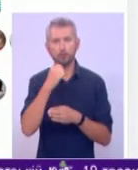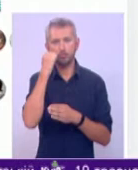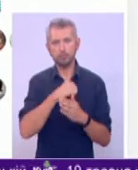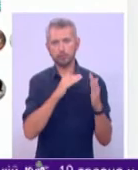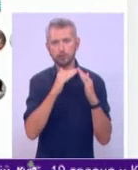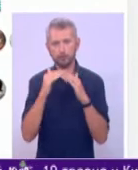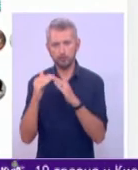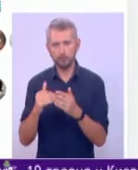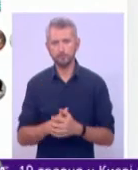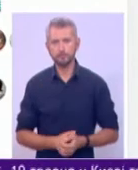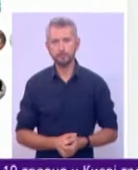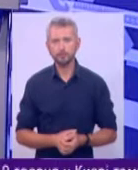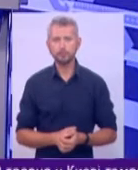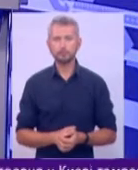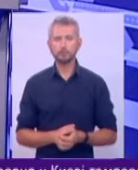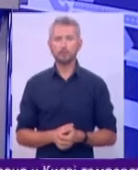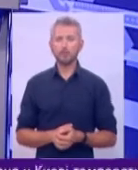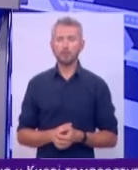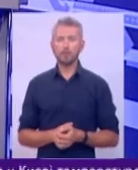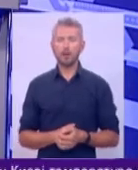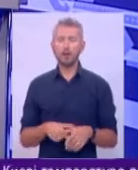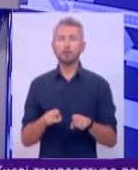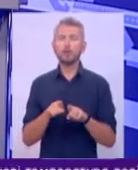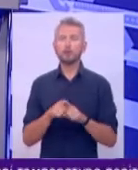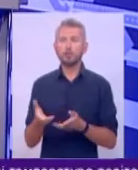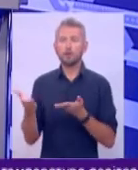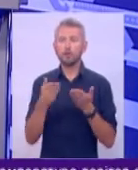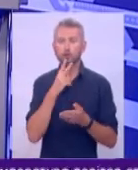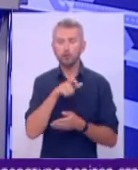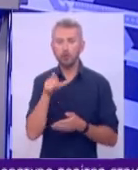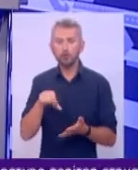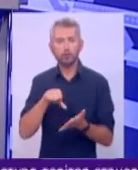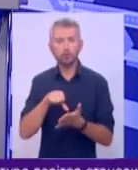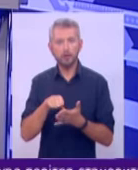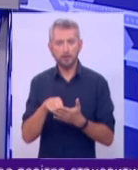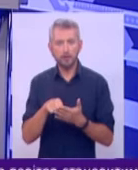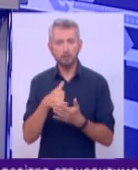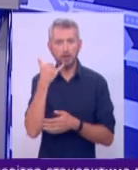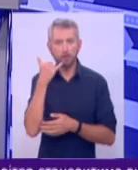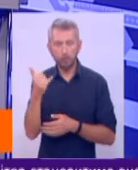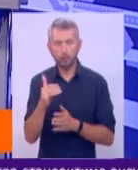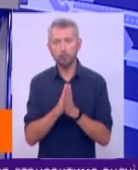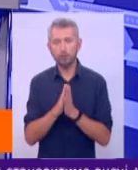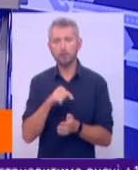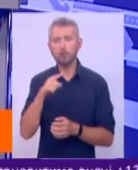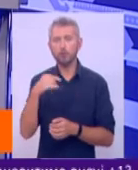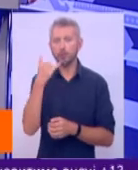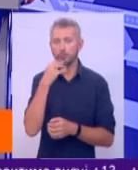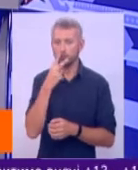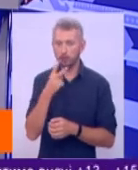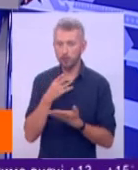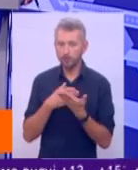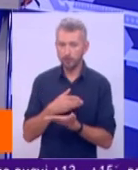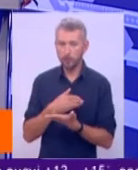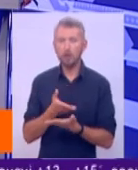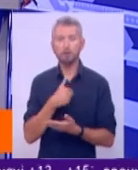застарілого житлового фонду. Так само запрошую, шановні глядачі, долучатися до нашої розмови телефоном. Будь ласка, номер телефону перед вами. Ми працюємо